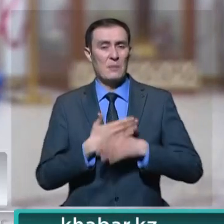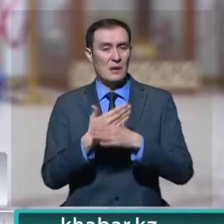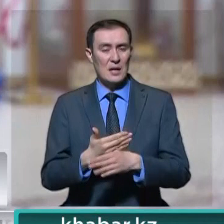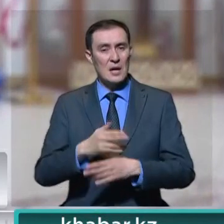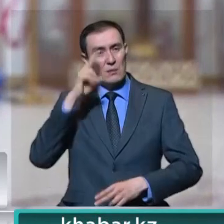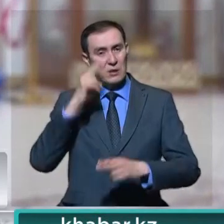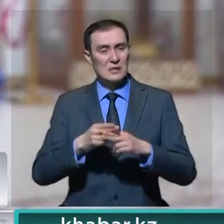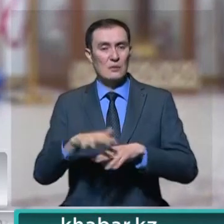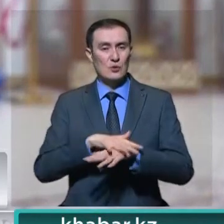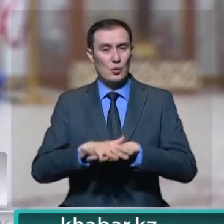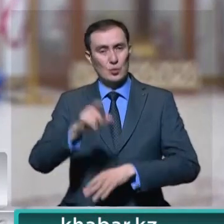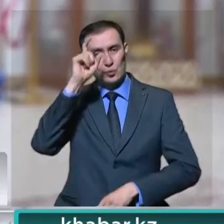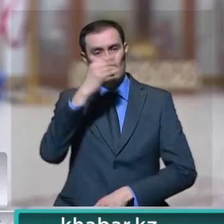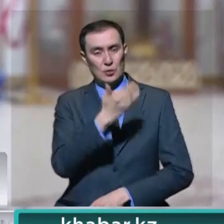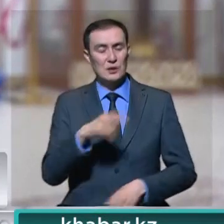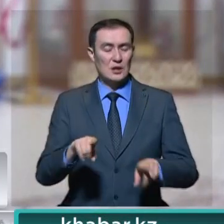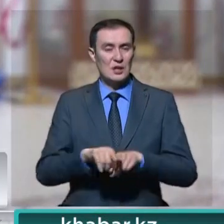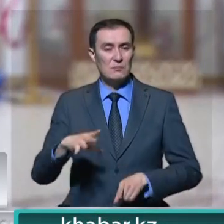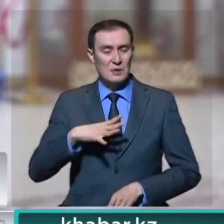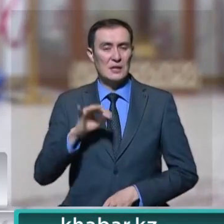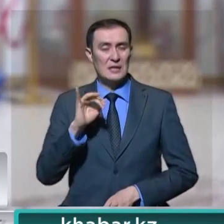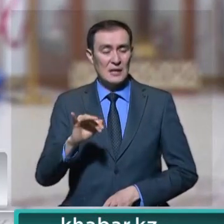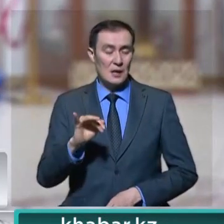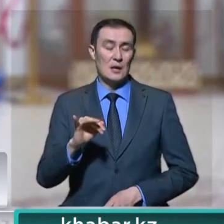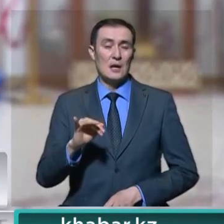братскому народу Турции. Так же самое происходило и с